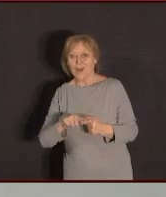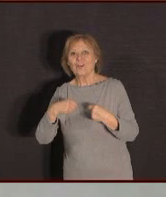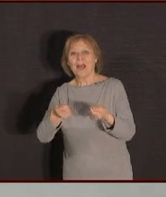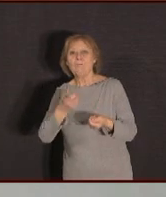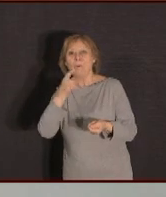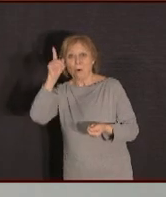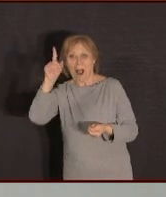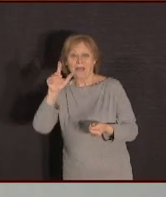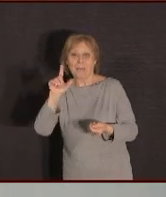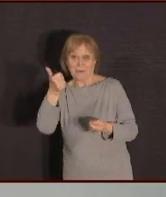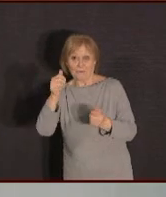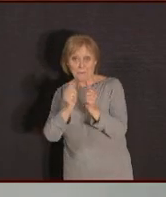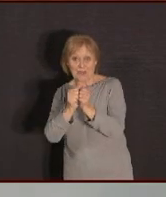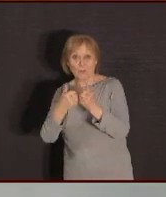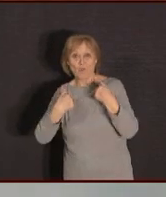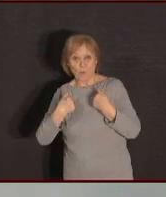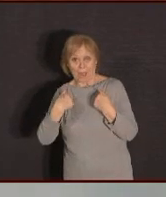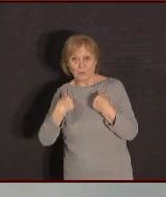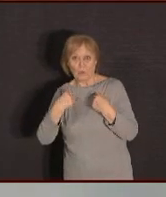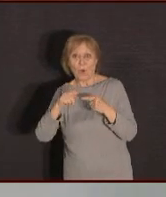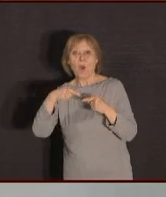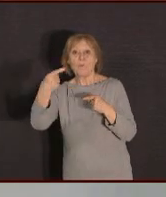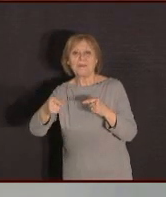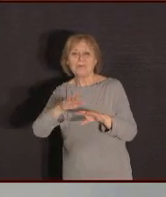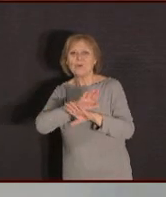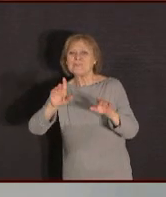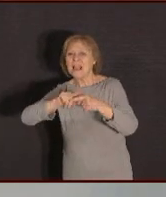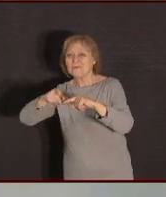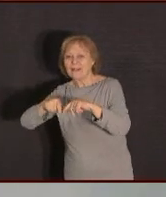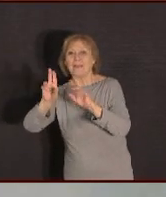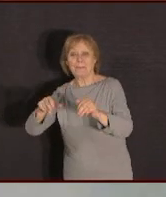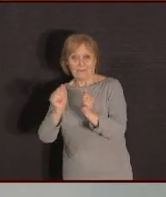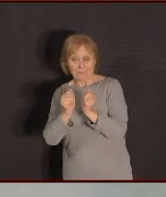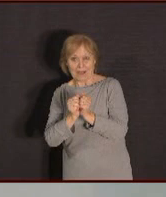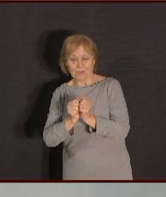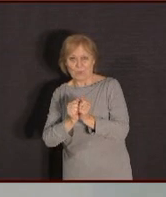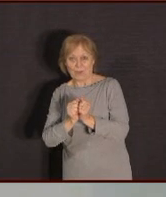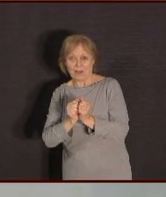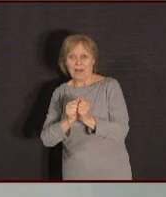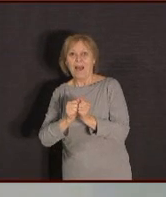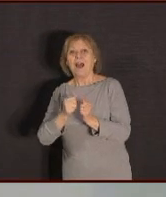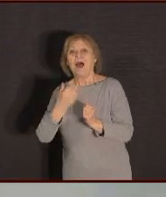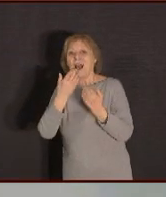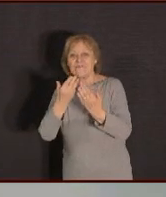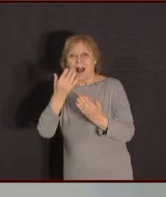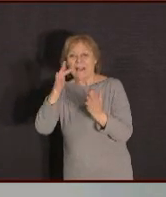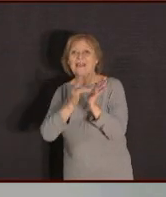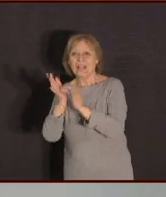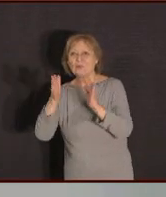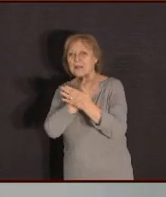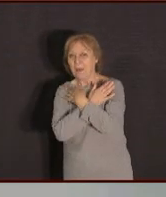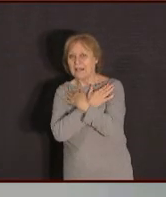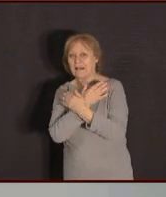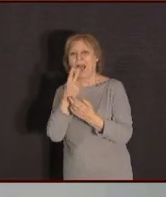Če damo Boga na prvem mestu v svojem življenju, so zagotovo vse stvari na pravem mestu. Hvala Jezus Marija, spoštovane gledalke in